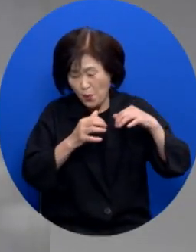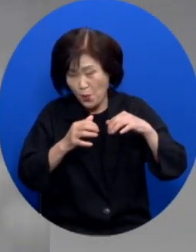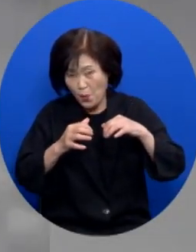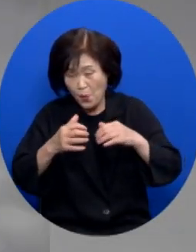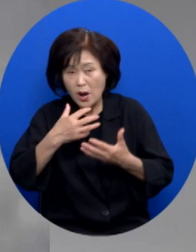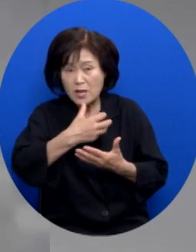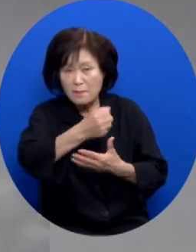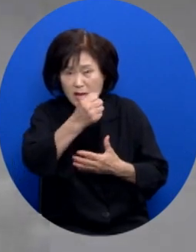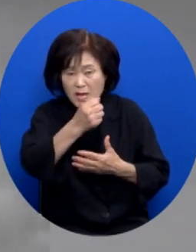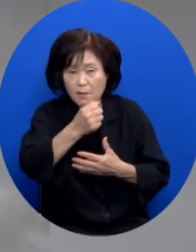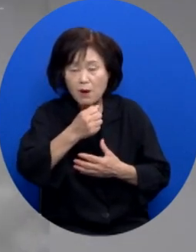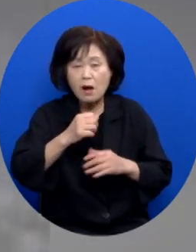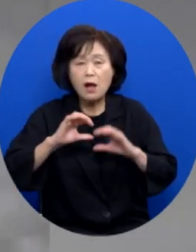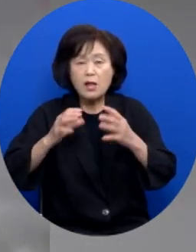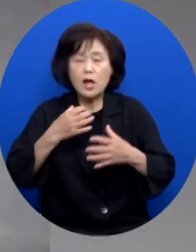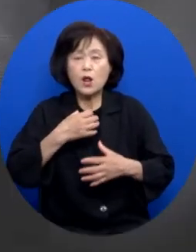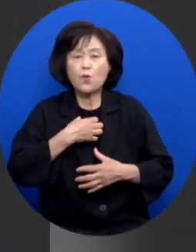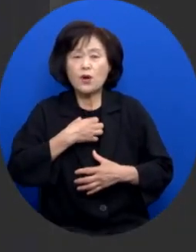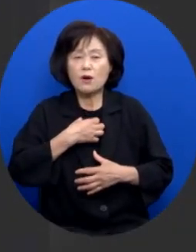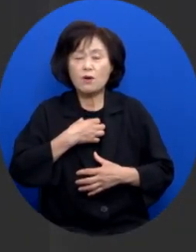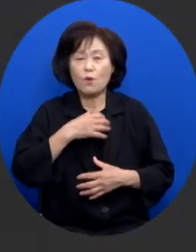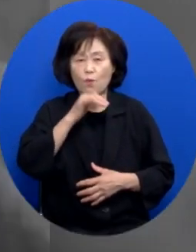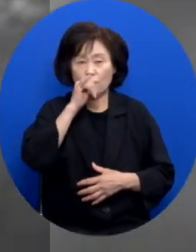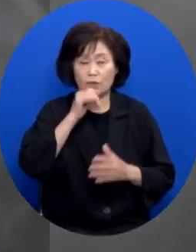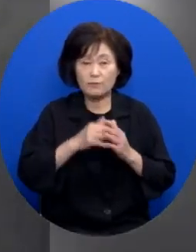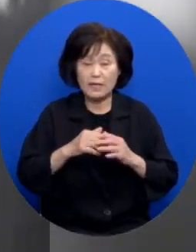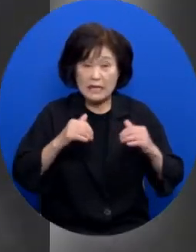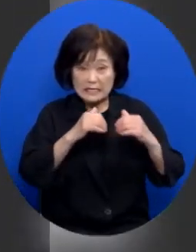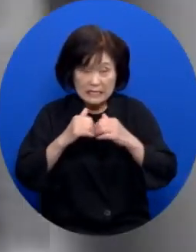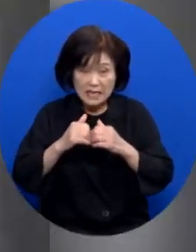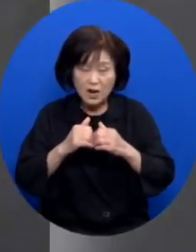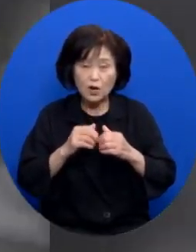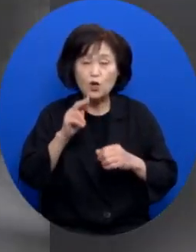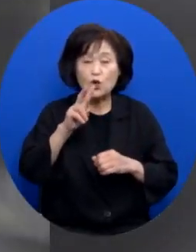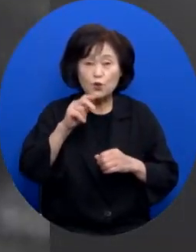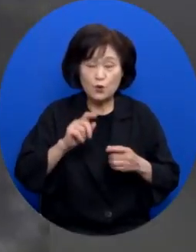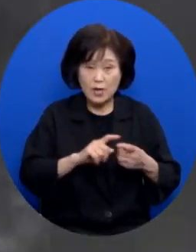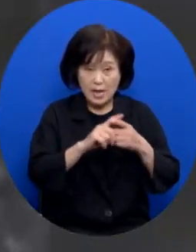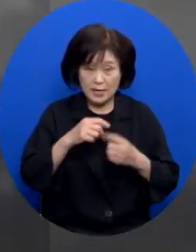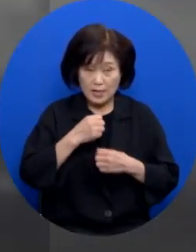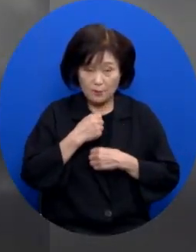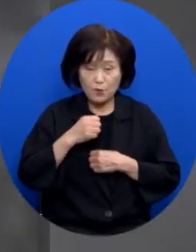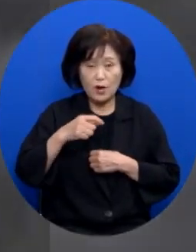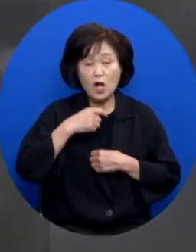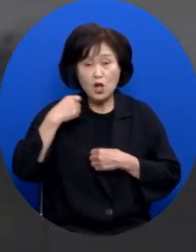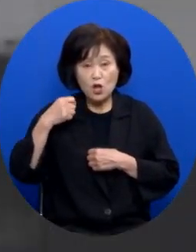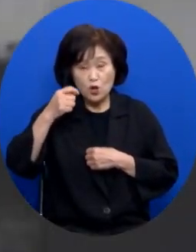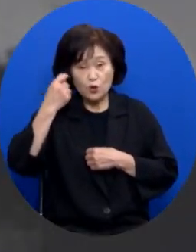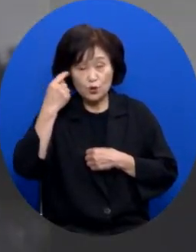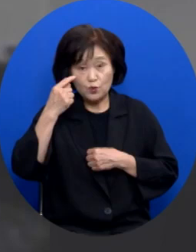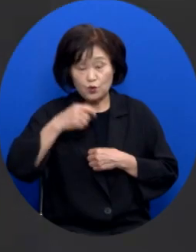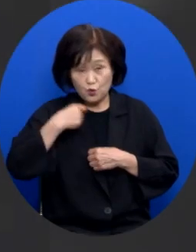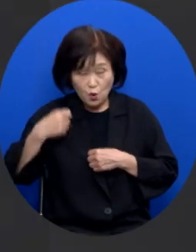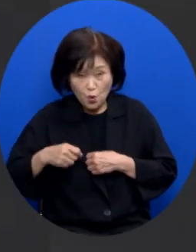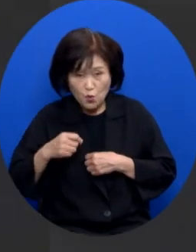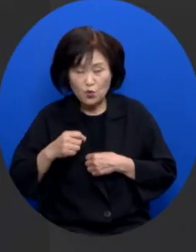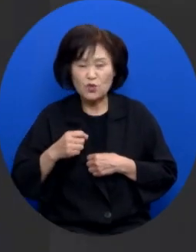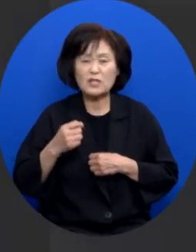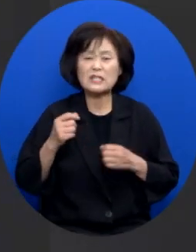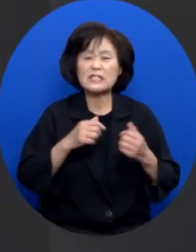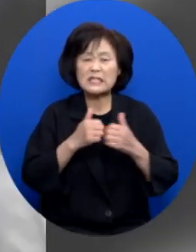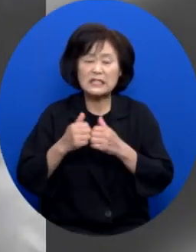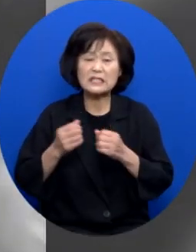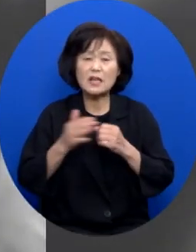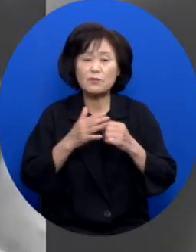절체절명의 위기를 맞았습니다 전쟁은 유 연합군과 중공군의 개입 이후제 양상으로